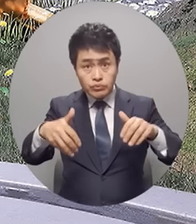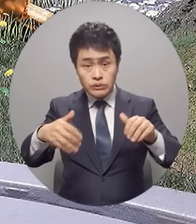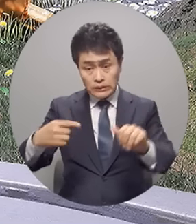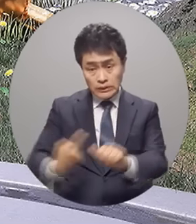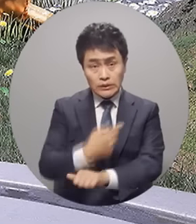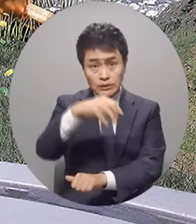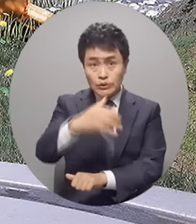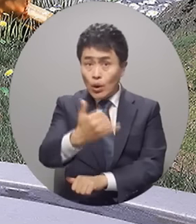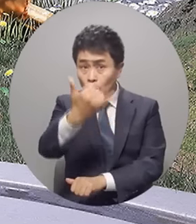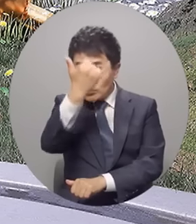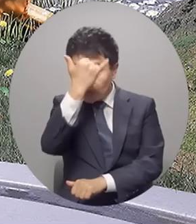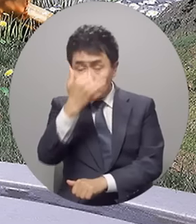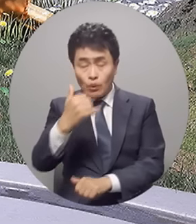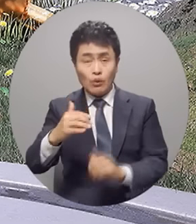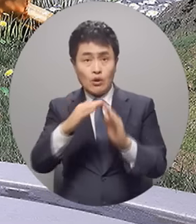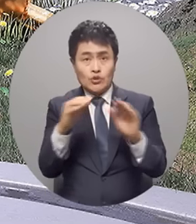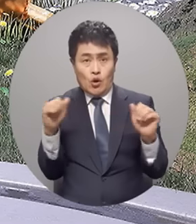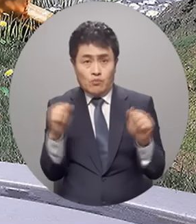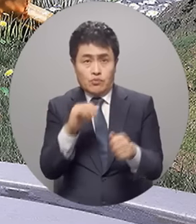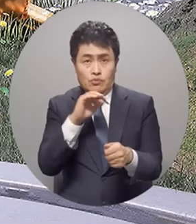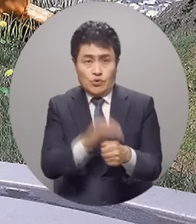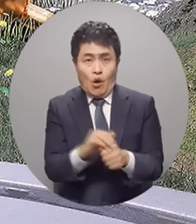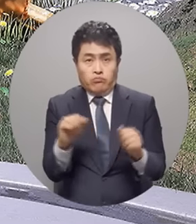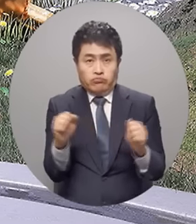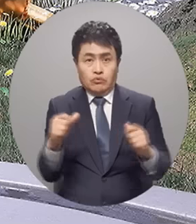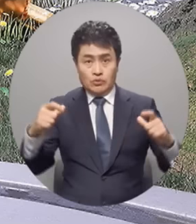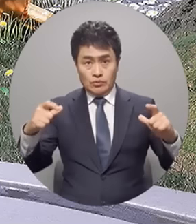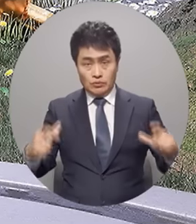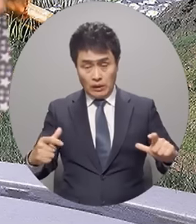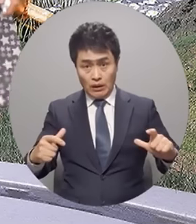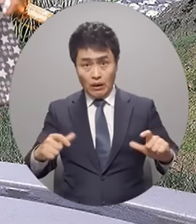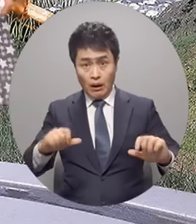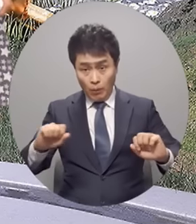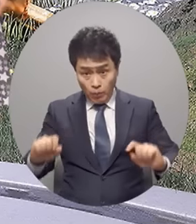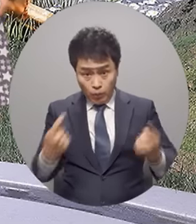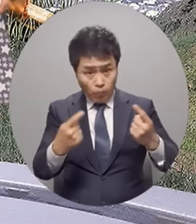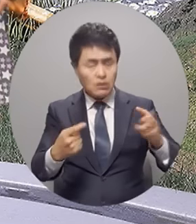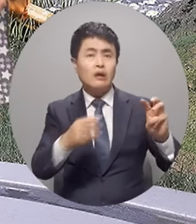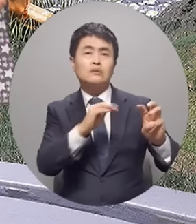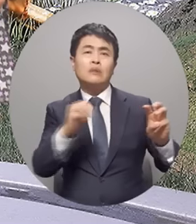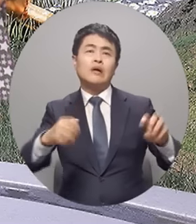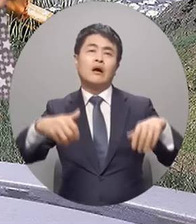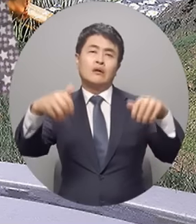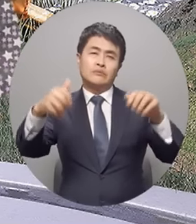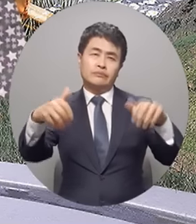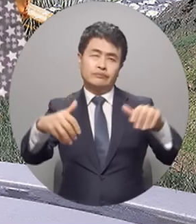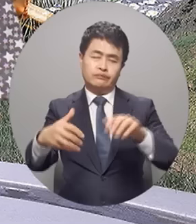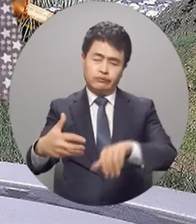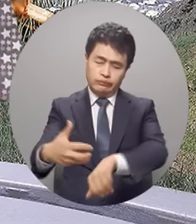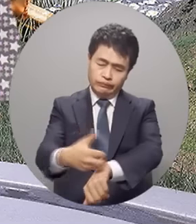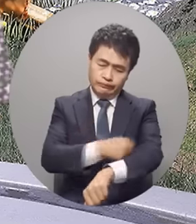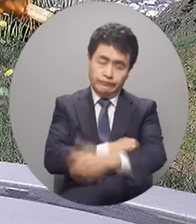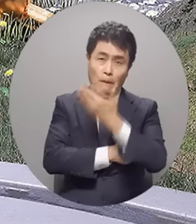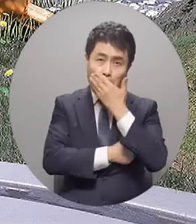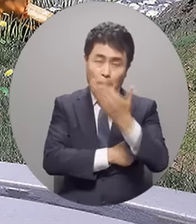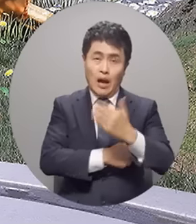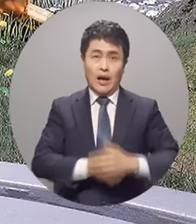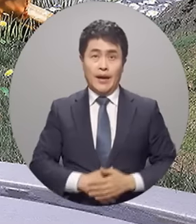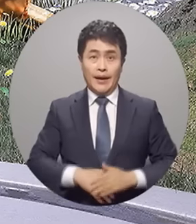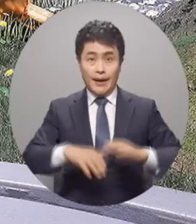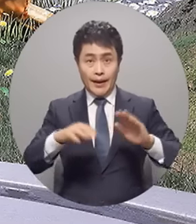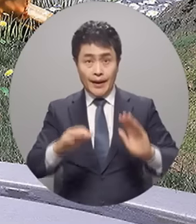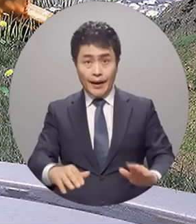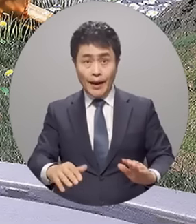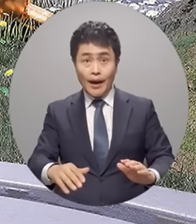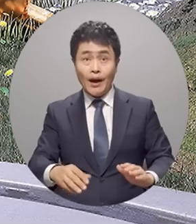밖에 충청과 전북 경북 북부 지역에도 한꺼번에 30mm 안팎에 매우 강한 비가 쏟아질 걸로 보입니다 이에